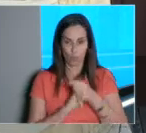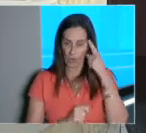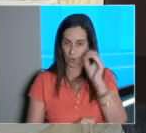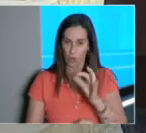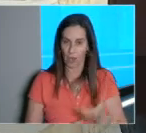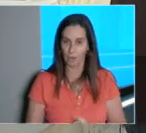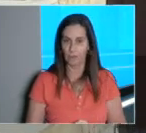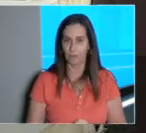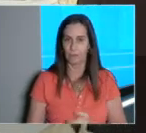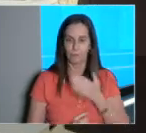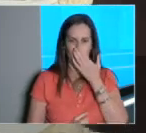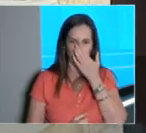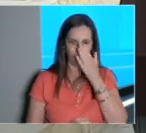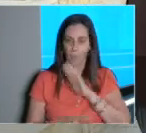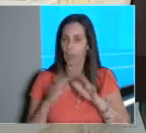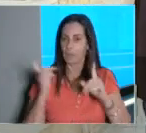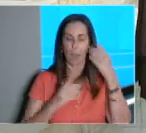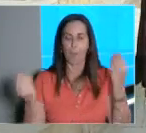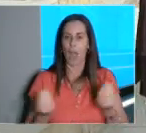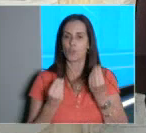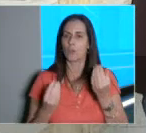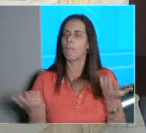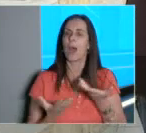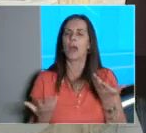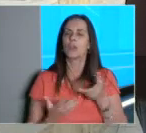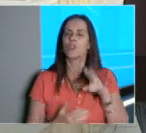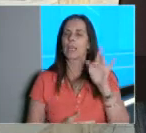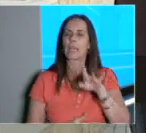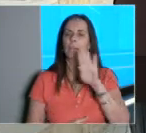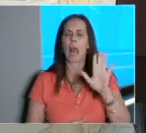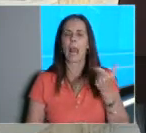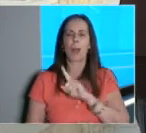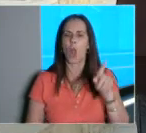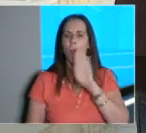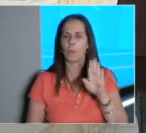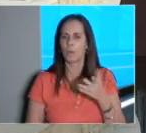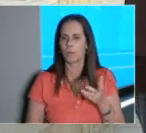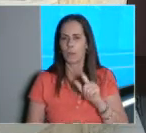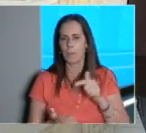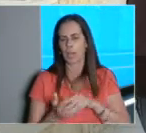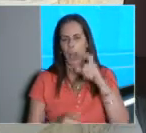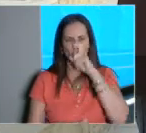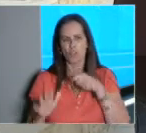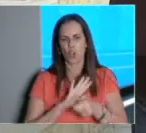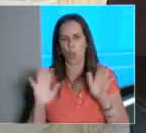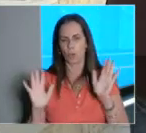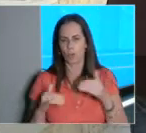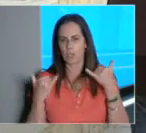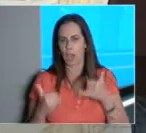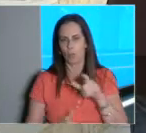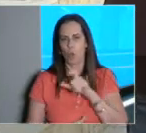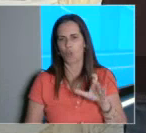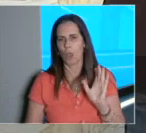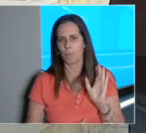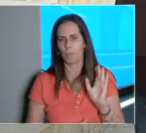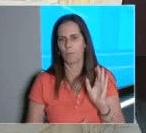מכחול לבן. לא יודע, רק אם יקרה משהו יוצא דופן. מה יש לך אבל נגד נתניהו? למה לא נתניהו? אין נגד, רק בגלל השחיתויות שכרגע הוא מורשם